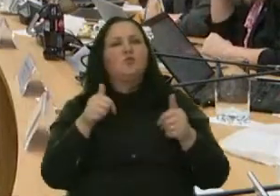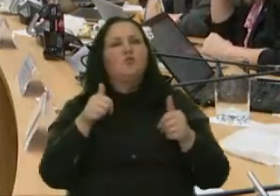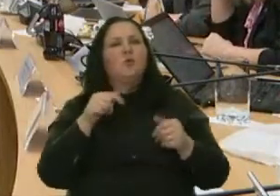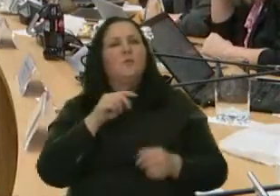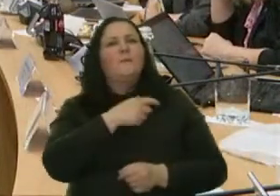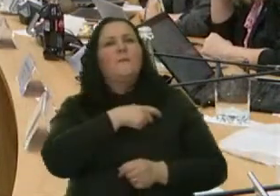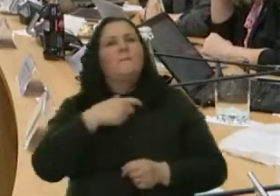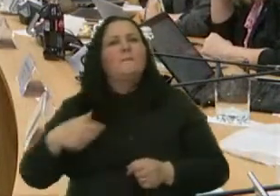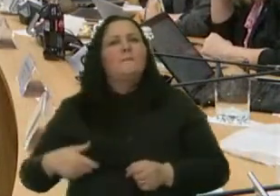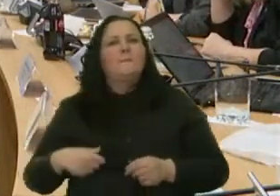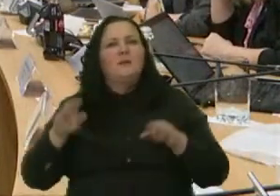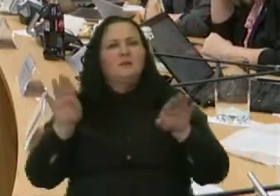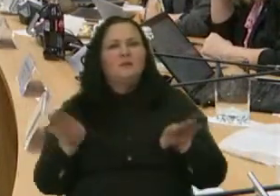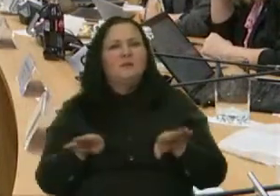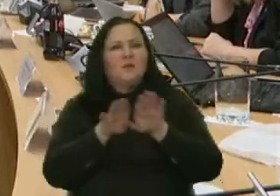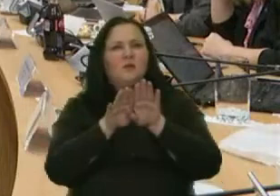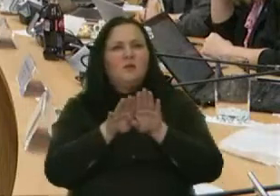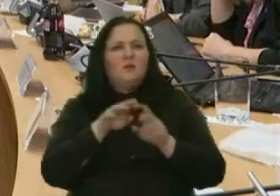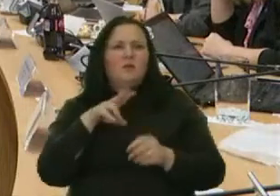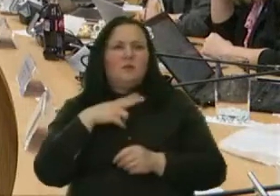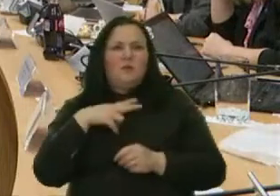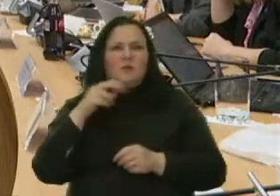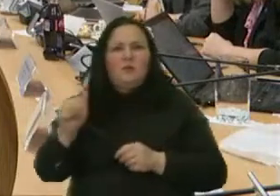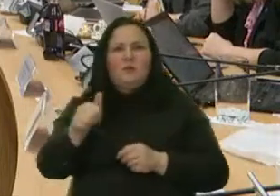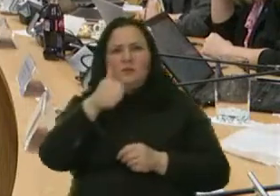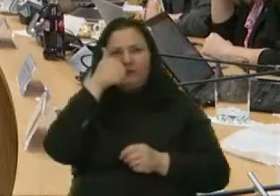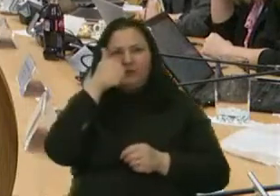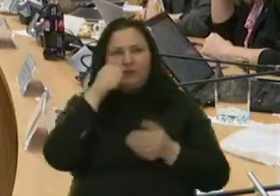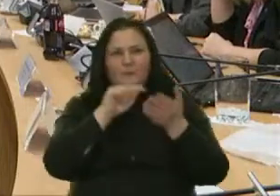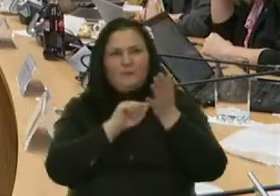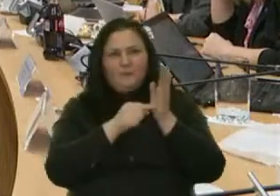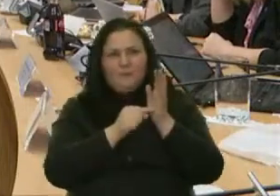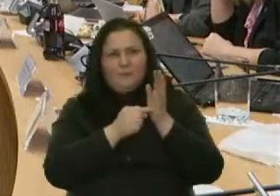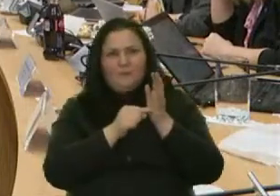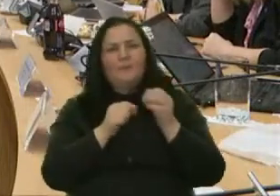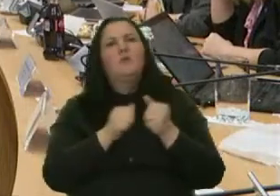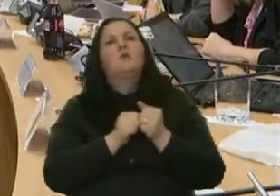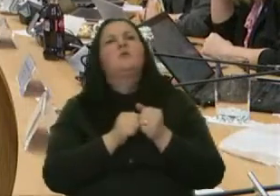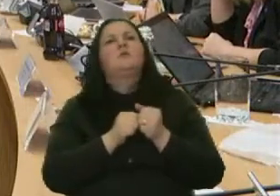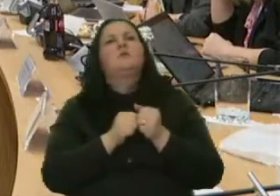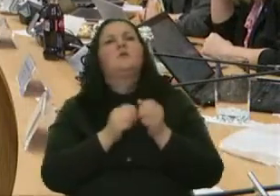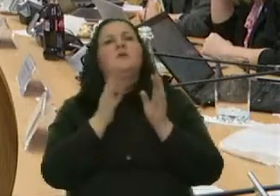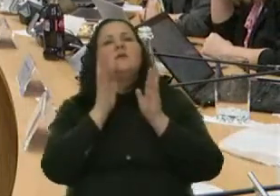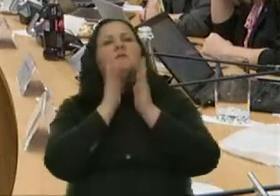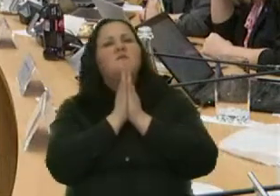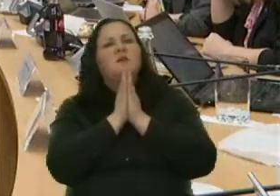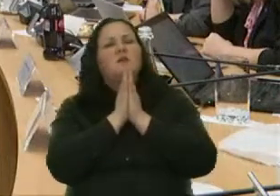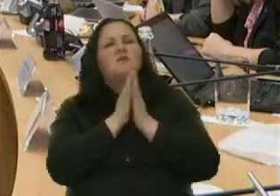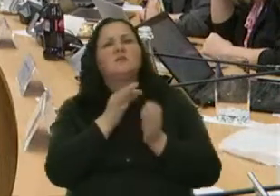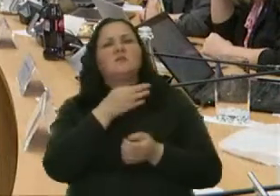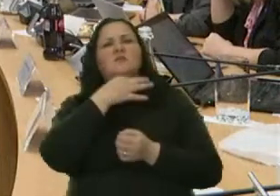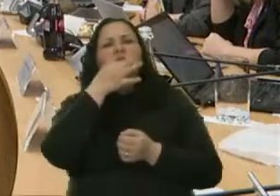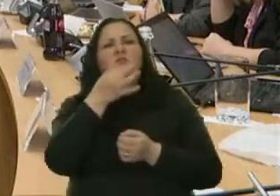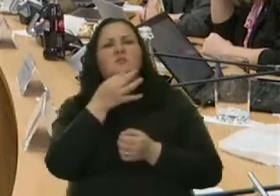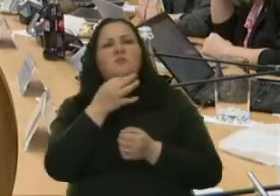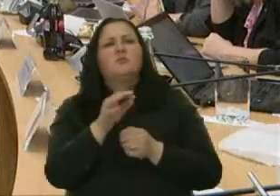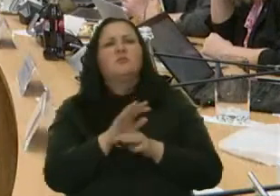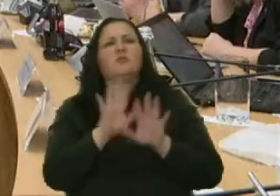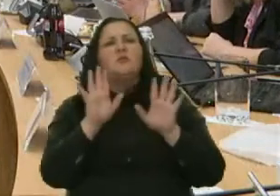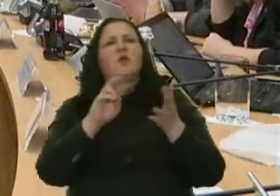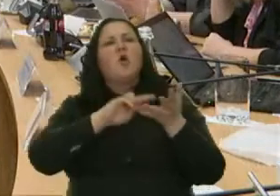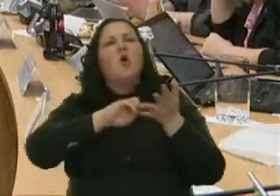stimați colegi având în vedere că este primul punct pe ordinea de zi și o să intrăm direct în acest punct dați mi voie să fac chestiunile să spun așa